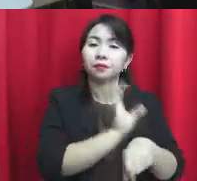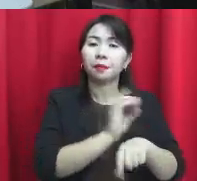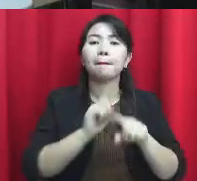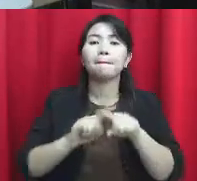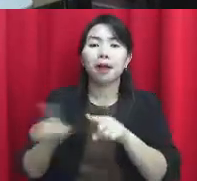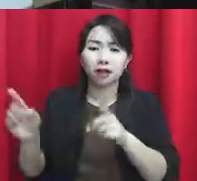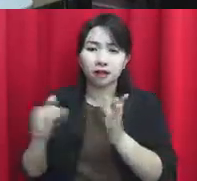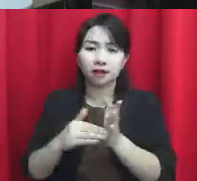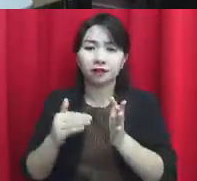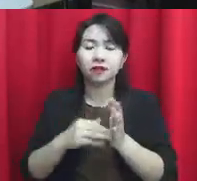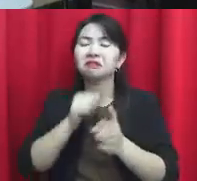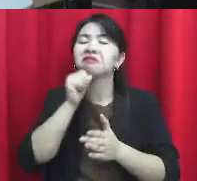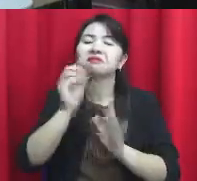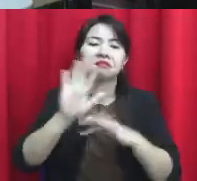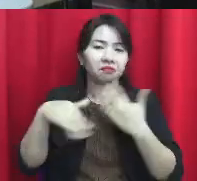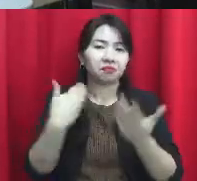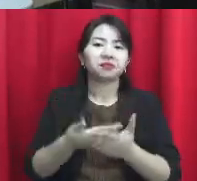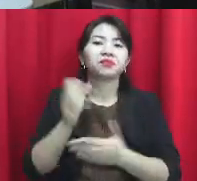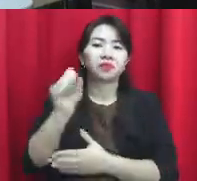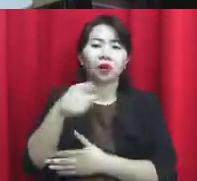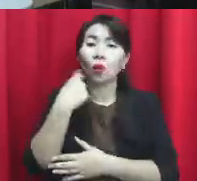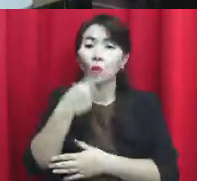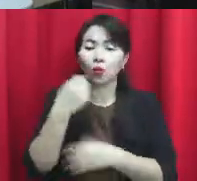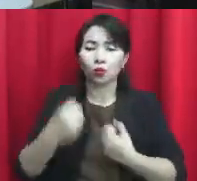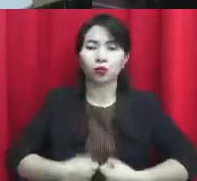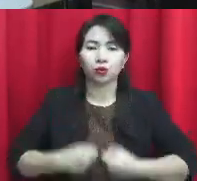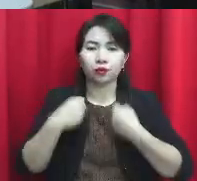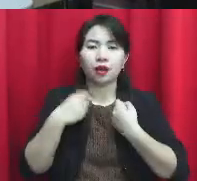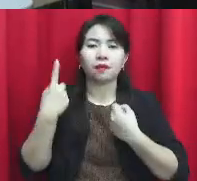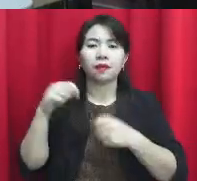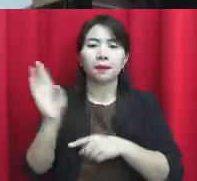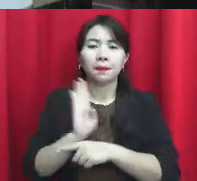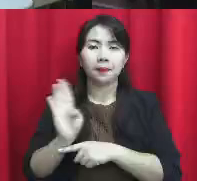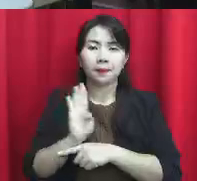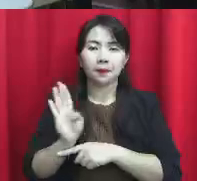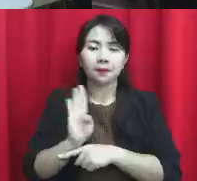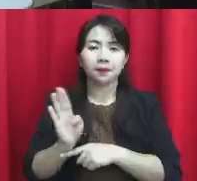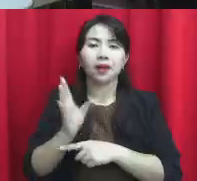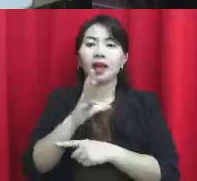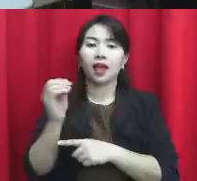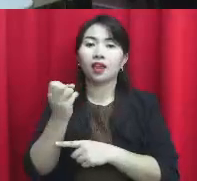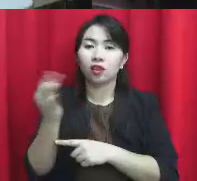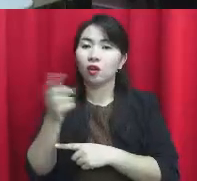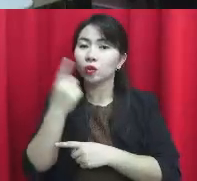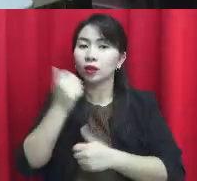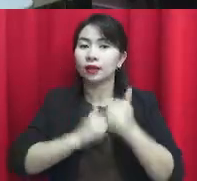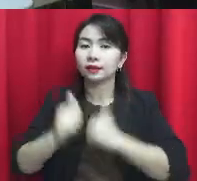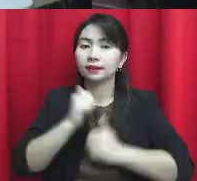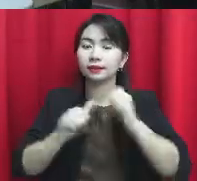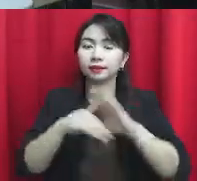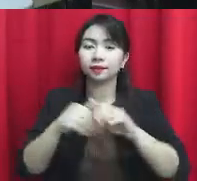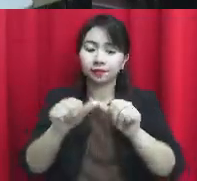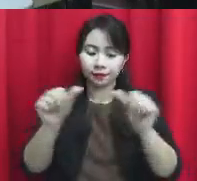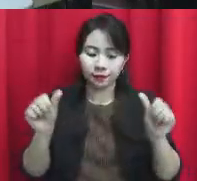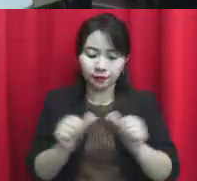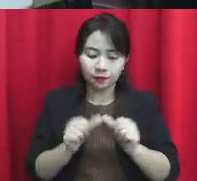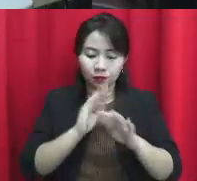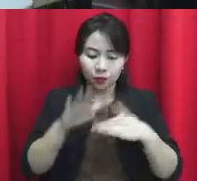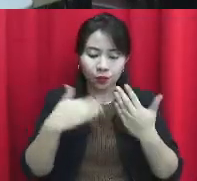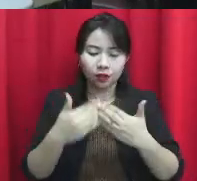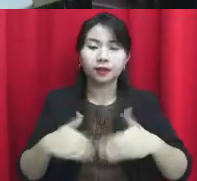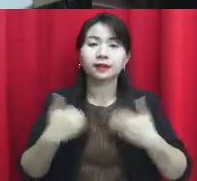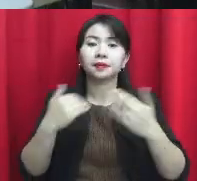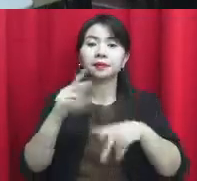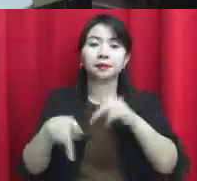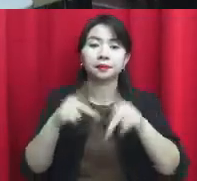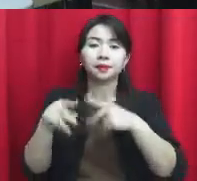oh hindi lahat Ibig sabihin pero yung mga active sa area Yeah yung mga young people na merong